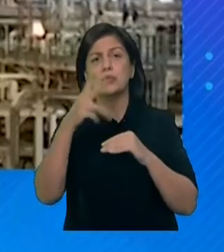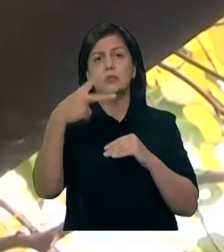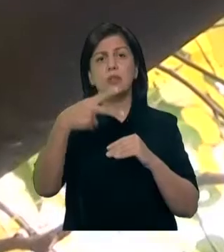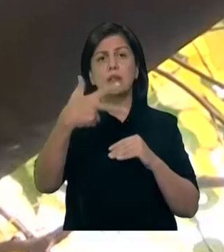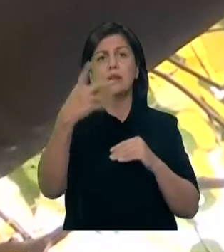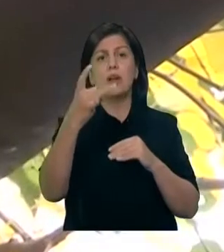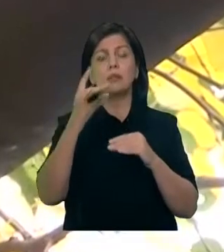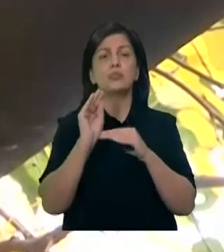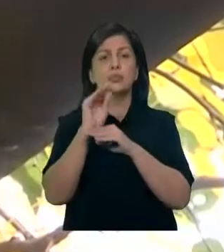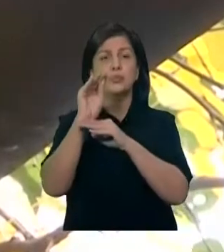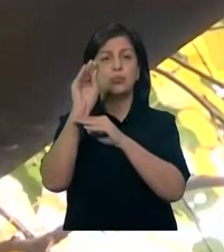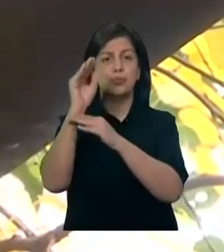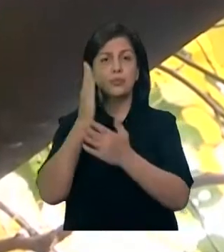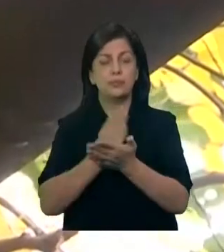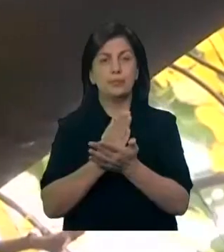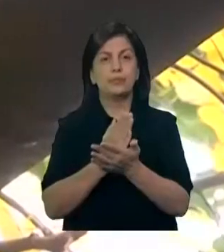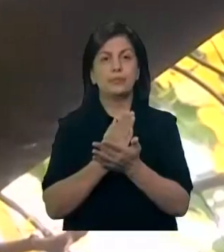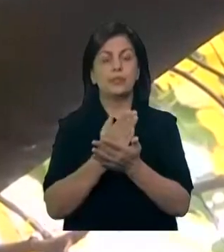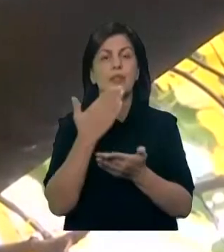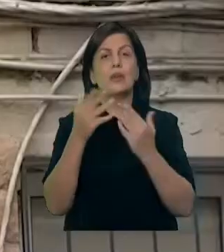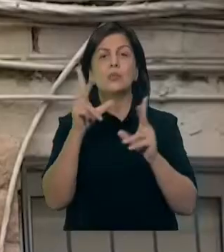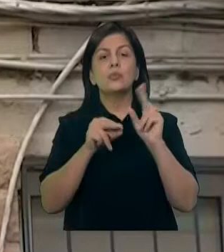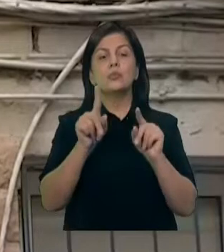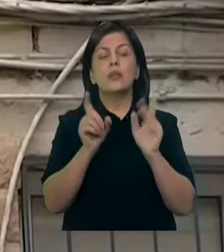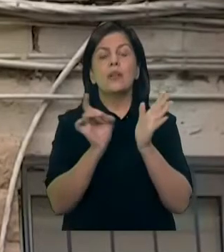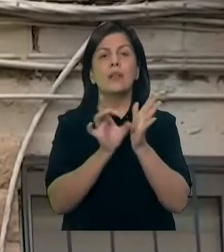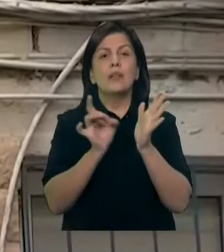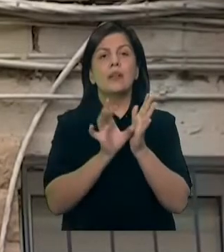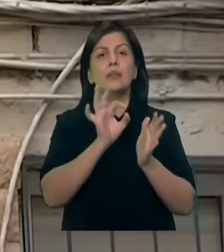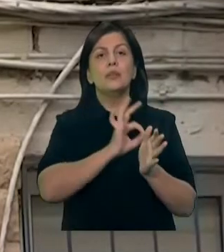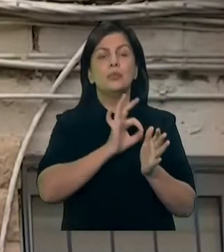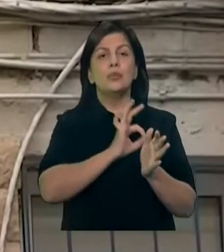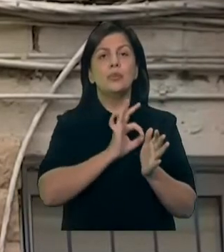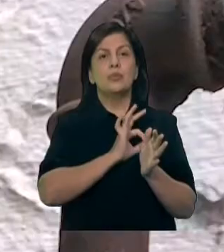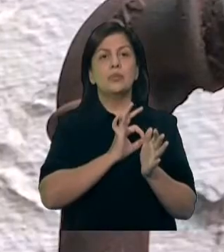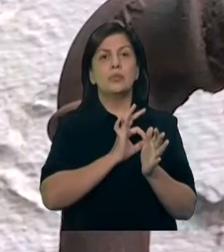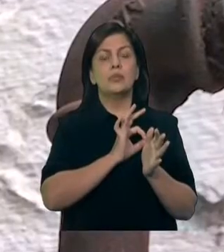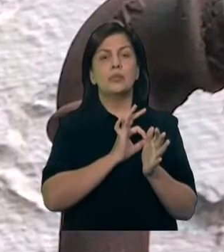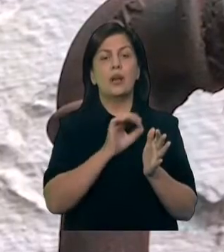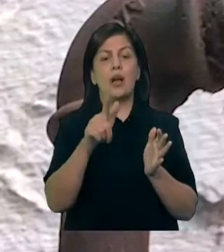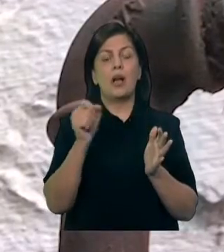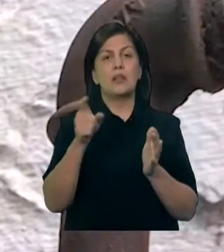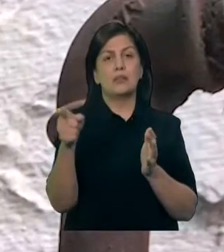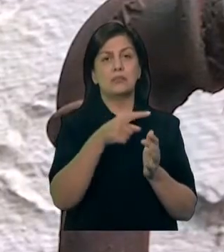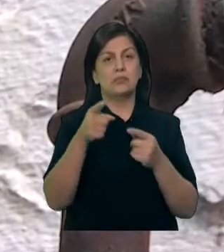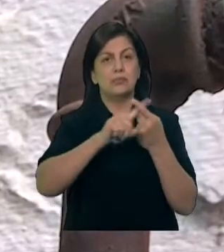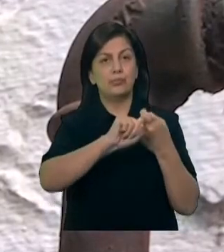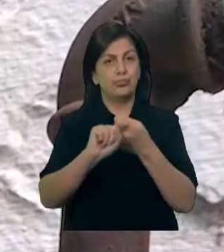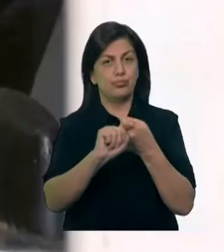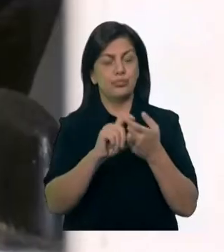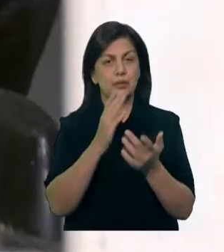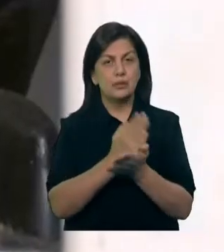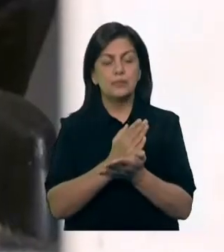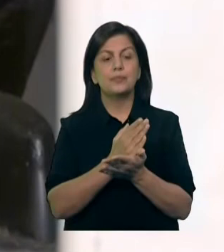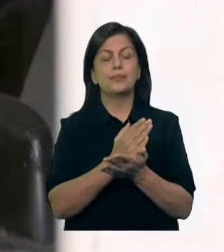qalxıb. Nəzərə alsaq ki, elektrik enerjisi istehsalı üçün istifadə olunan xammalın əsasını təbii qaz təşkil edir. Qurum eyni zamanda da